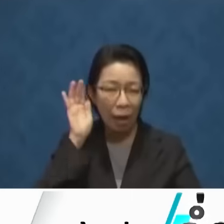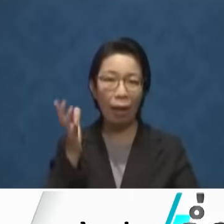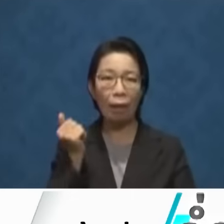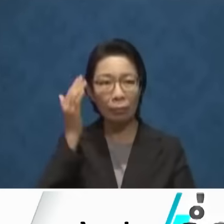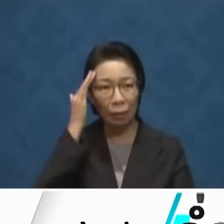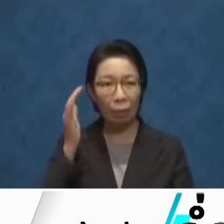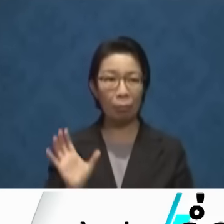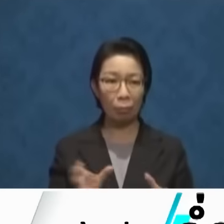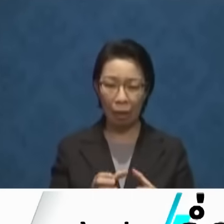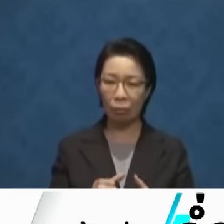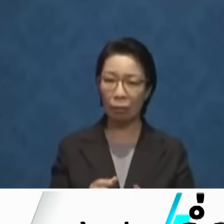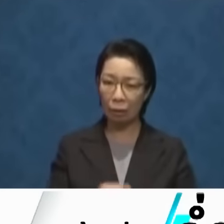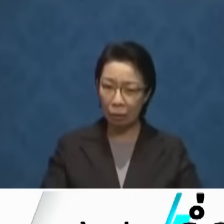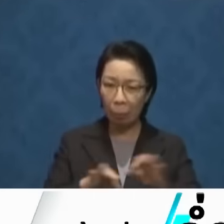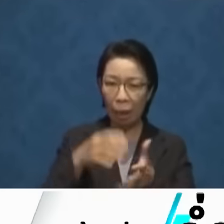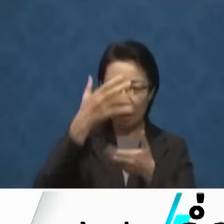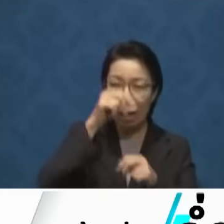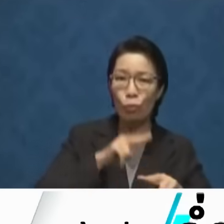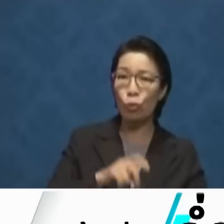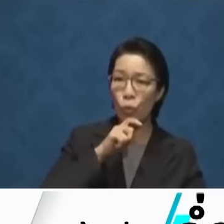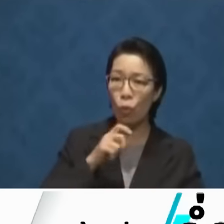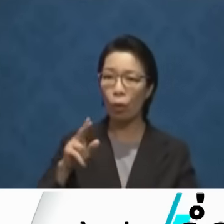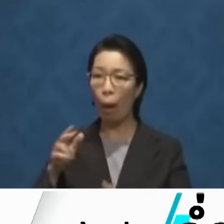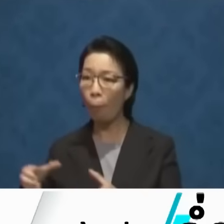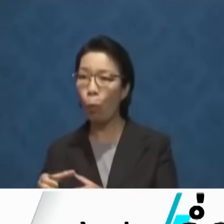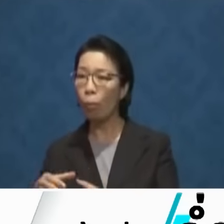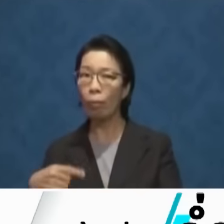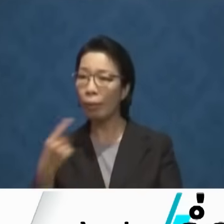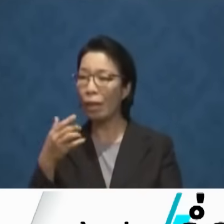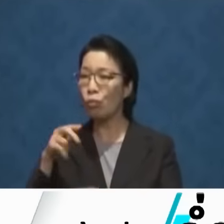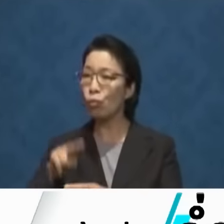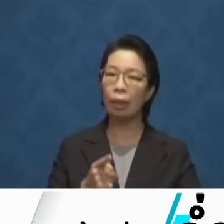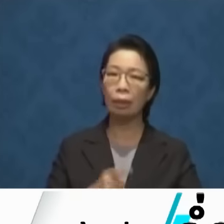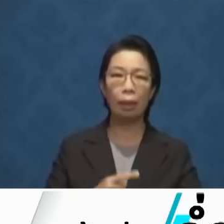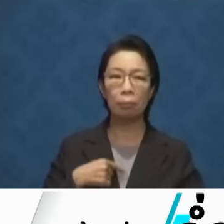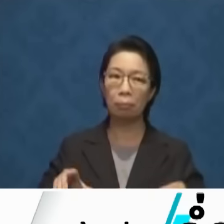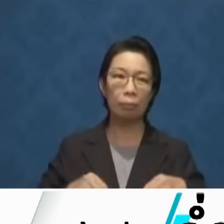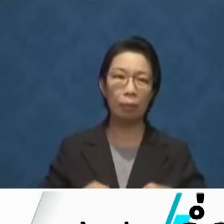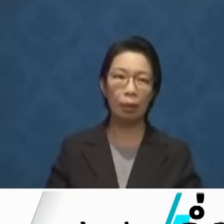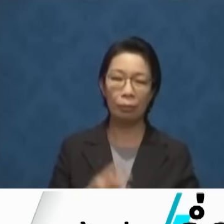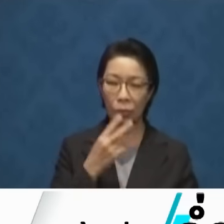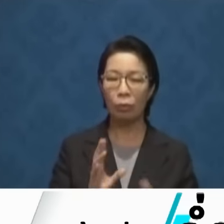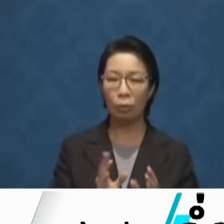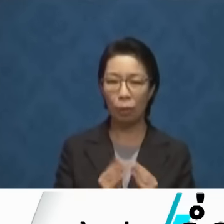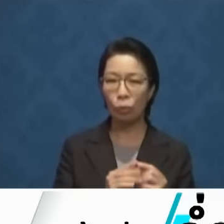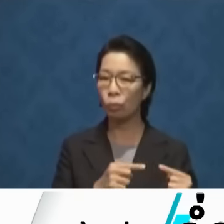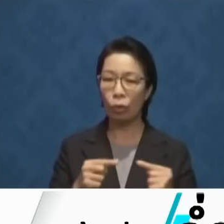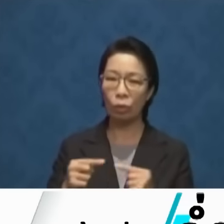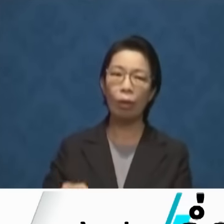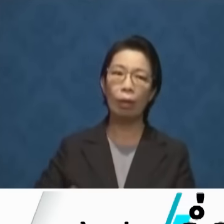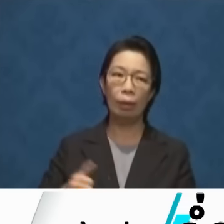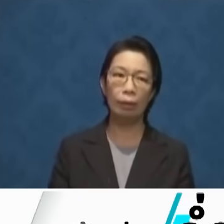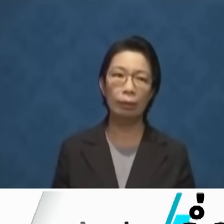รัฐบาลก็บอกว่ามันสำคัญนะคุณมาขอนับองค์ประชุมอย่างเงี้ยมันก็ สะดุด มันอาจจะต้องสะดุดแล้วมันก็อาจจะต้องปิดการประชุม